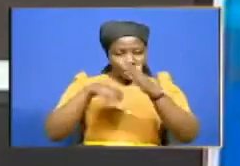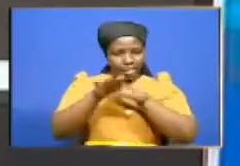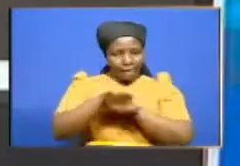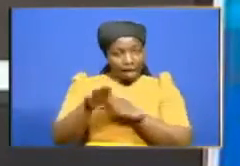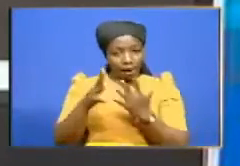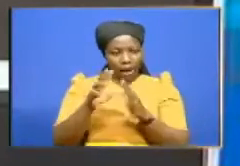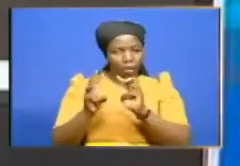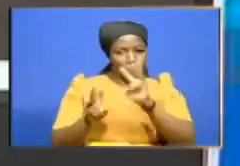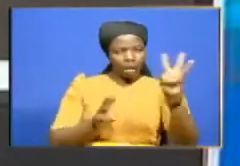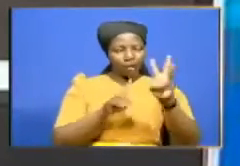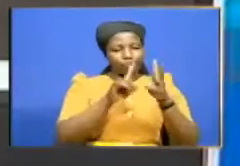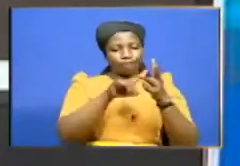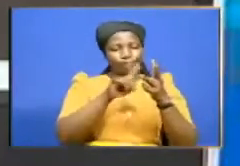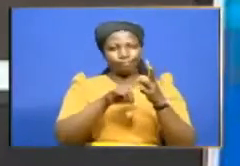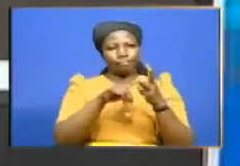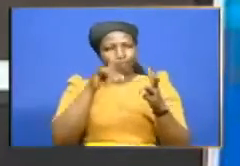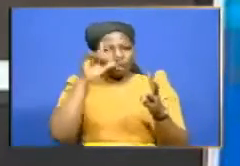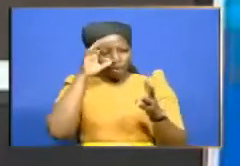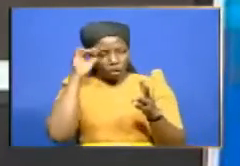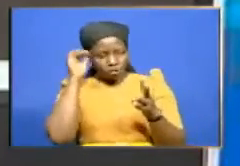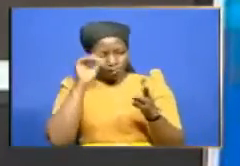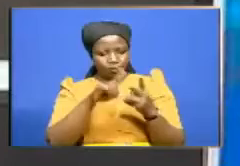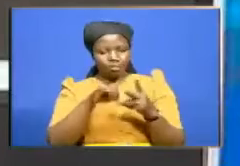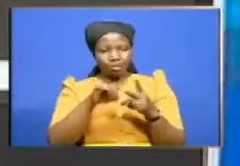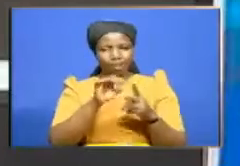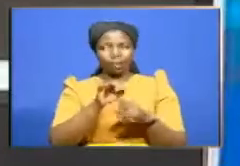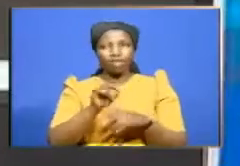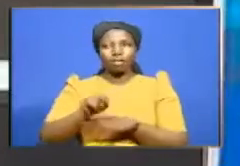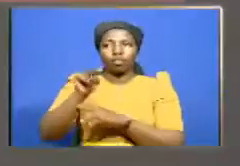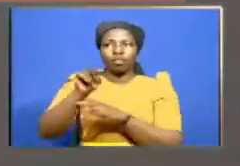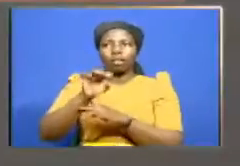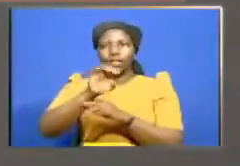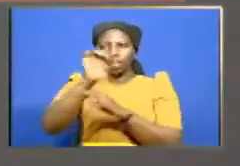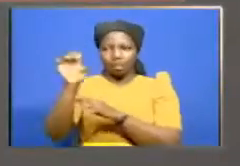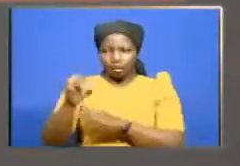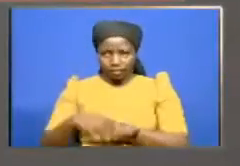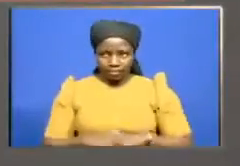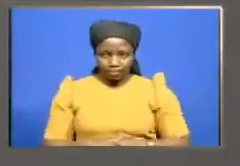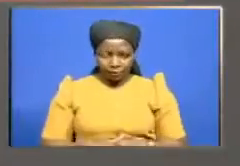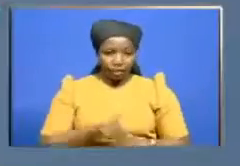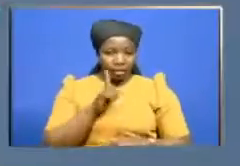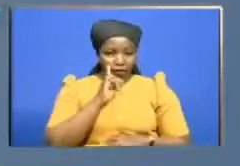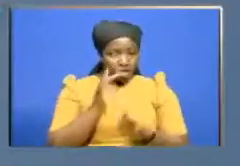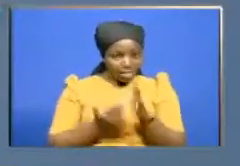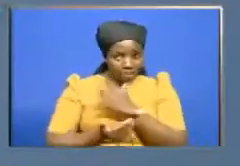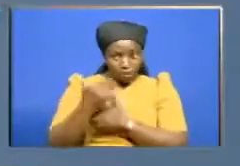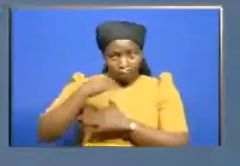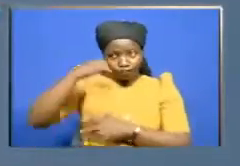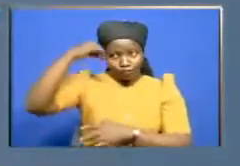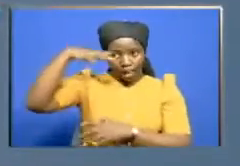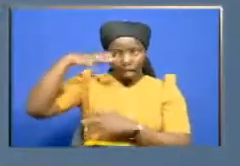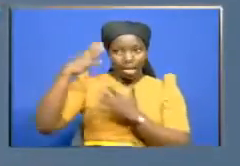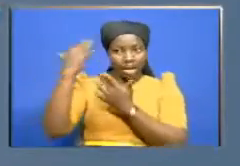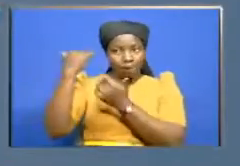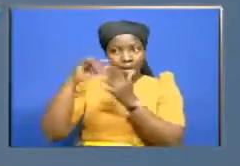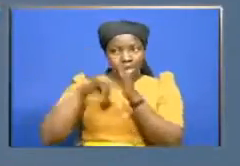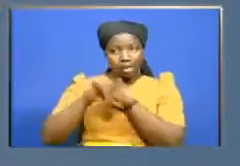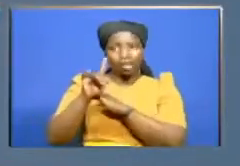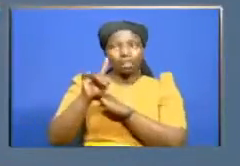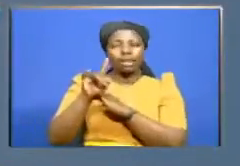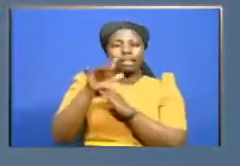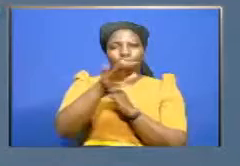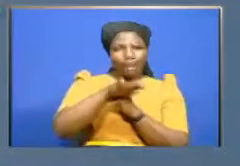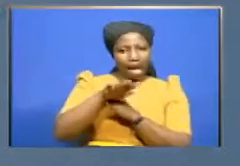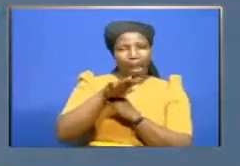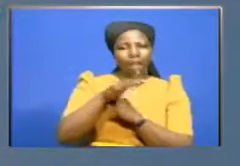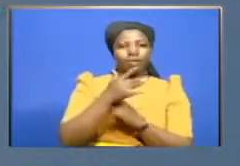magharibi, maeneo ya pwani na maeneo ya kaskazini mashariki. Na kesho asubuhi, vipindi vya jua vinatarajiwa katika maeneo yanayozingira